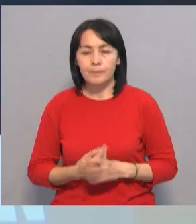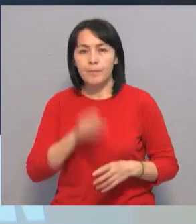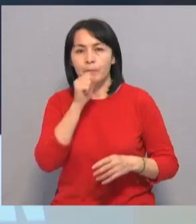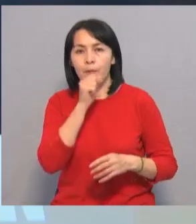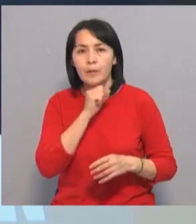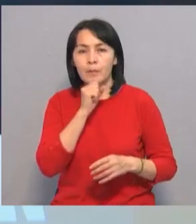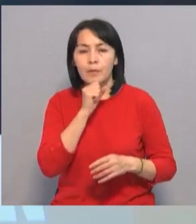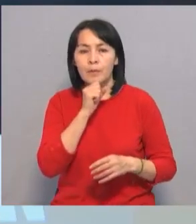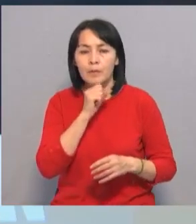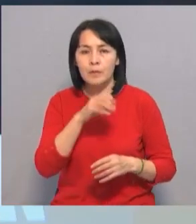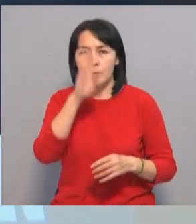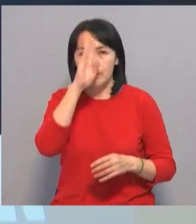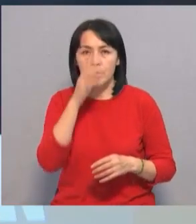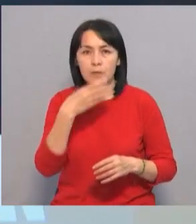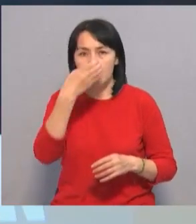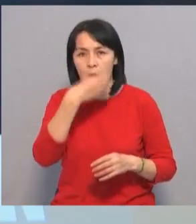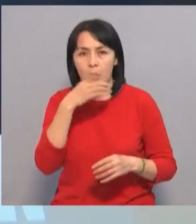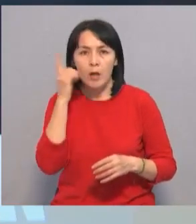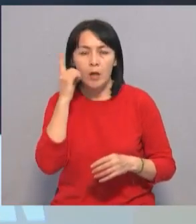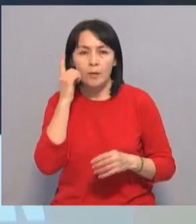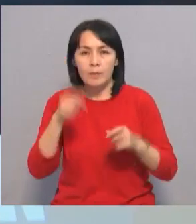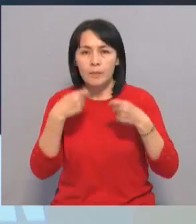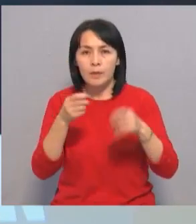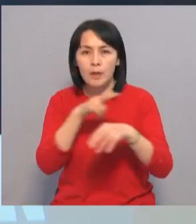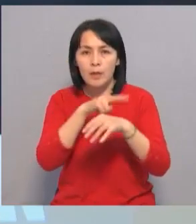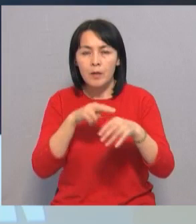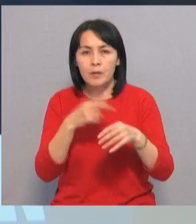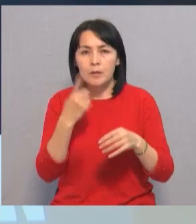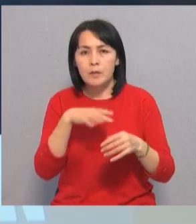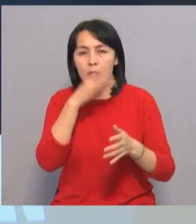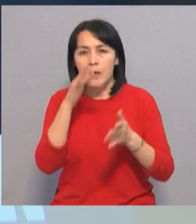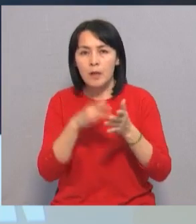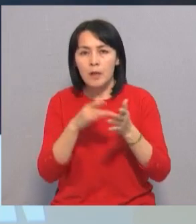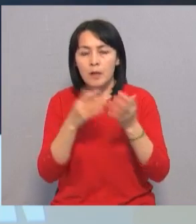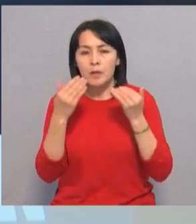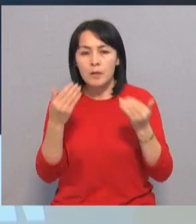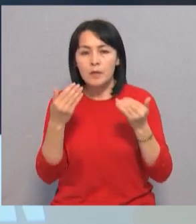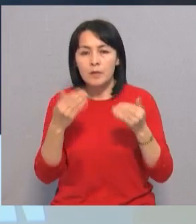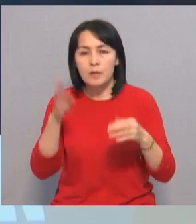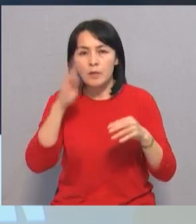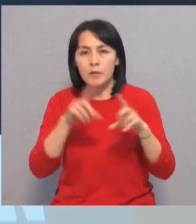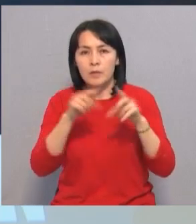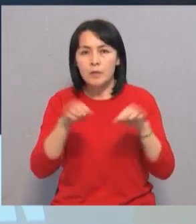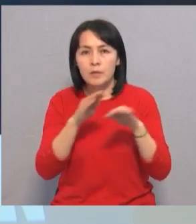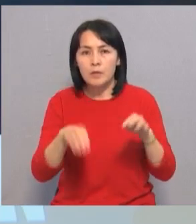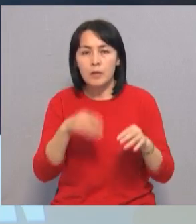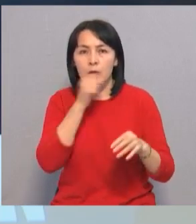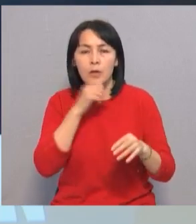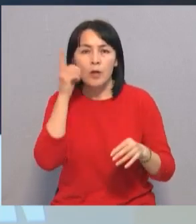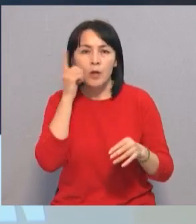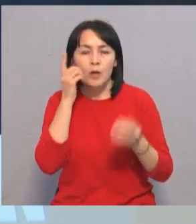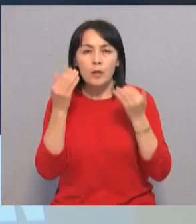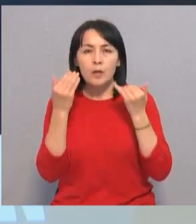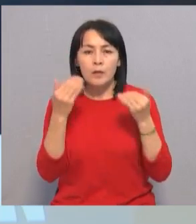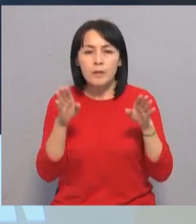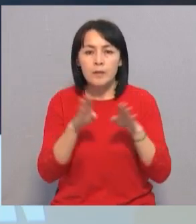Похищенную подростка iPhone нашли и вернули полицейские в Шымкенте. В одном из городских заведений общепита у школьницы украли смартфон. О